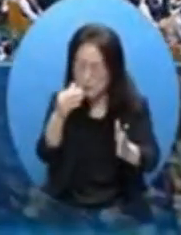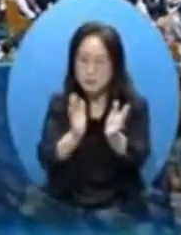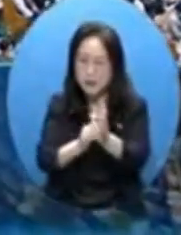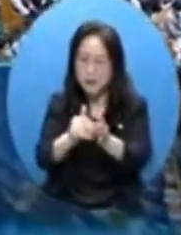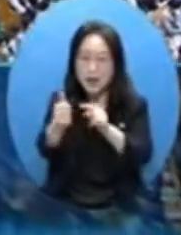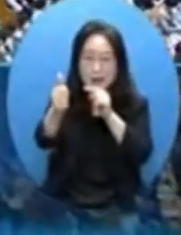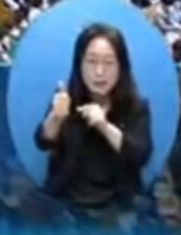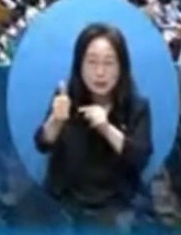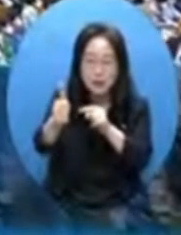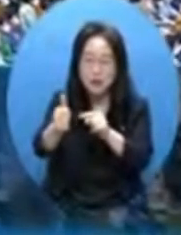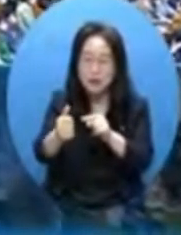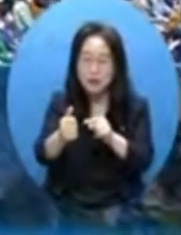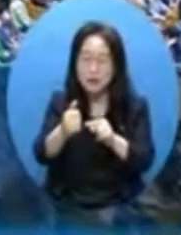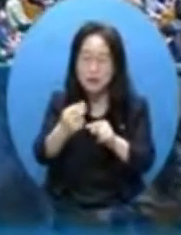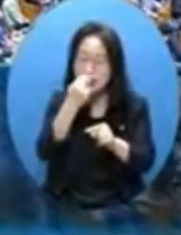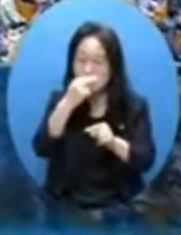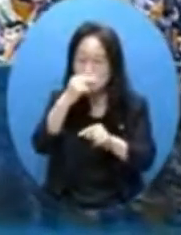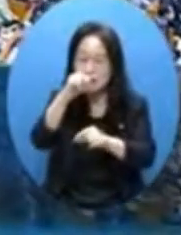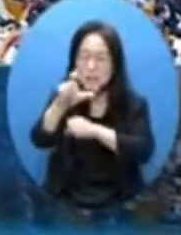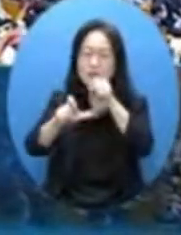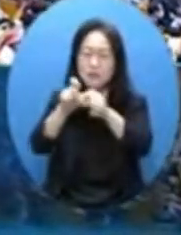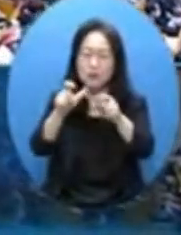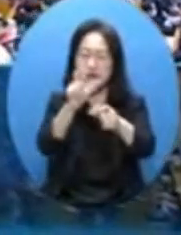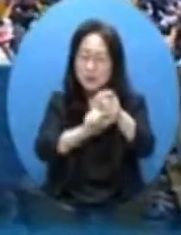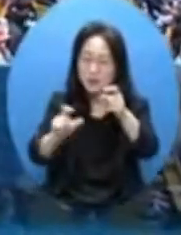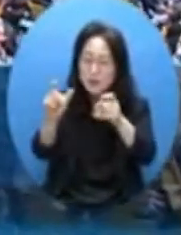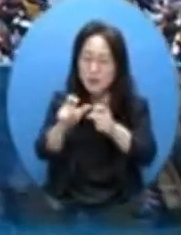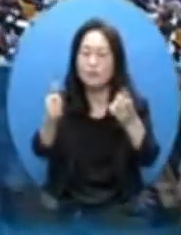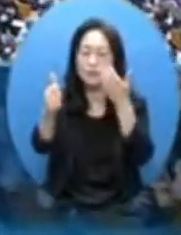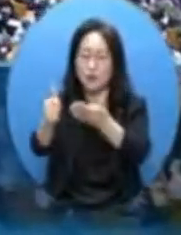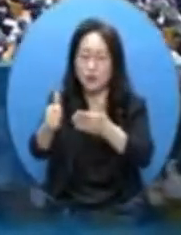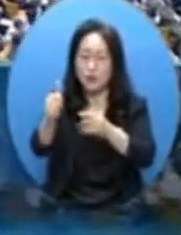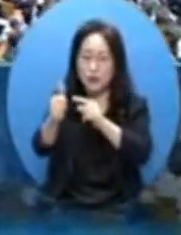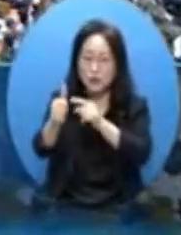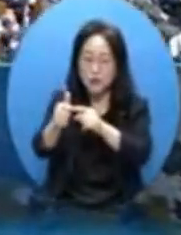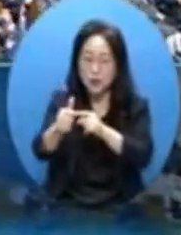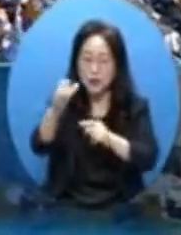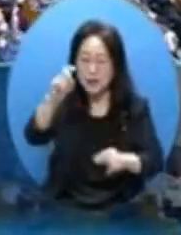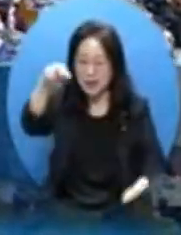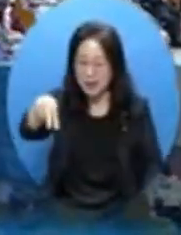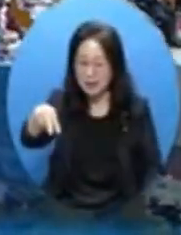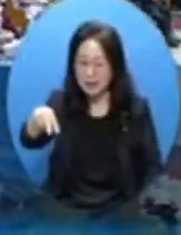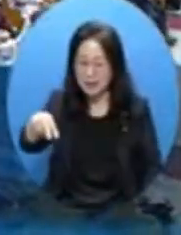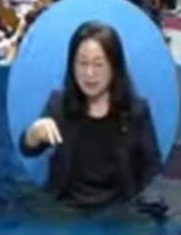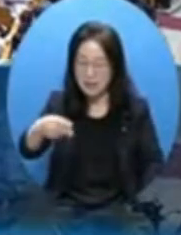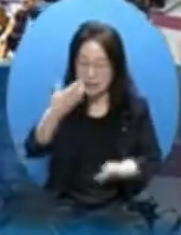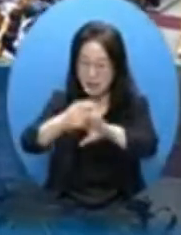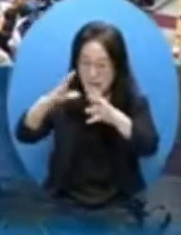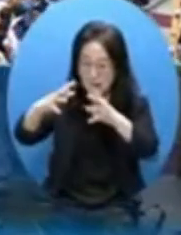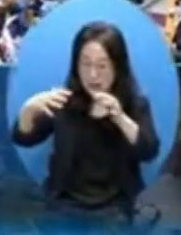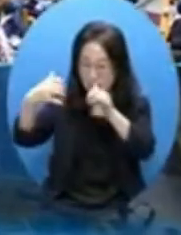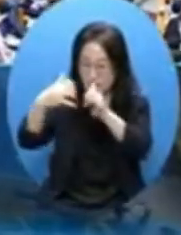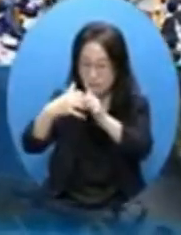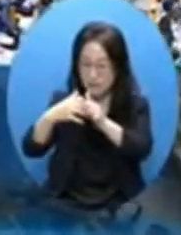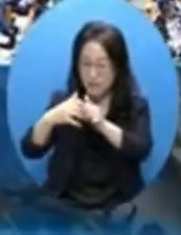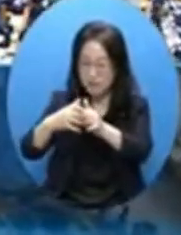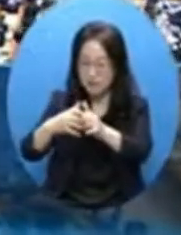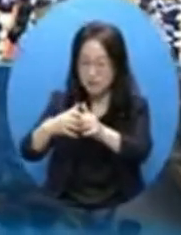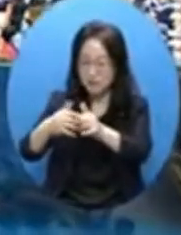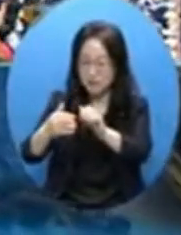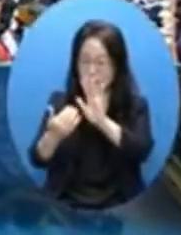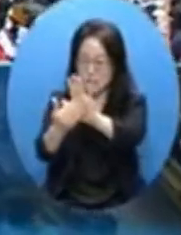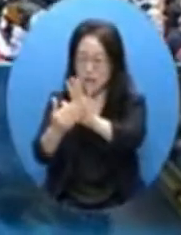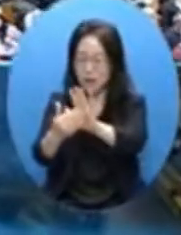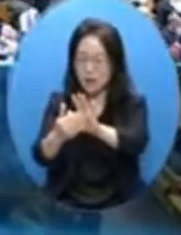내 수완에 15년을 더하고 너와 이성을 아수르 왕의 손에서 건져내겠고 내가 또 이성을